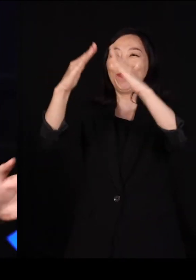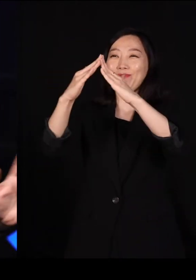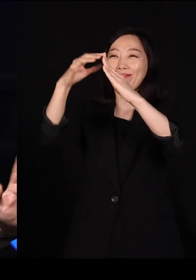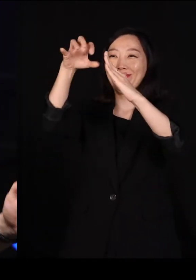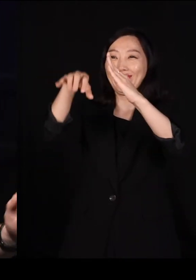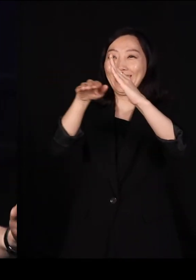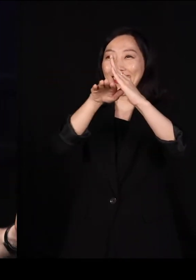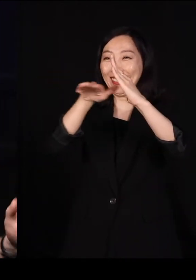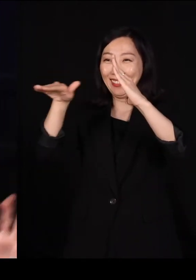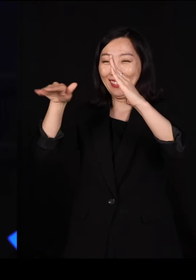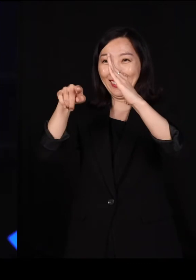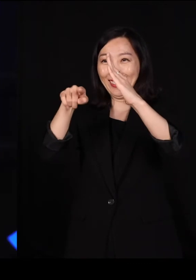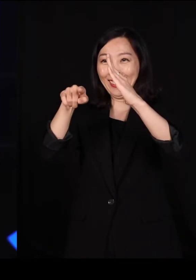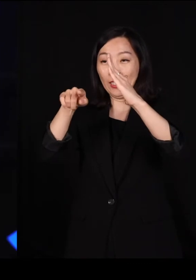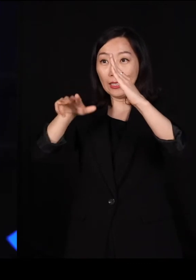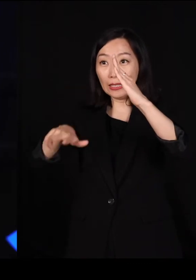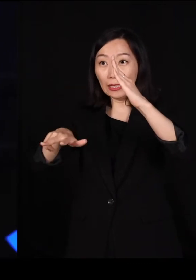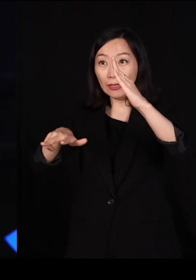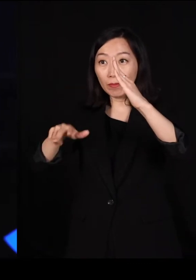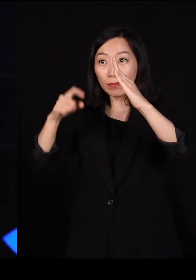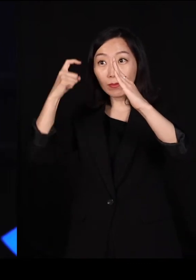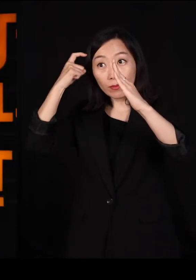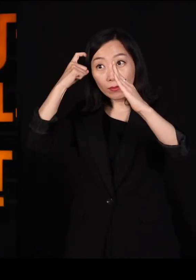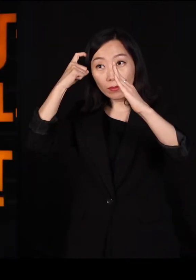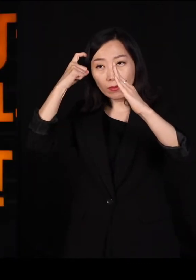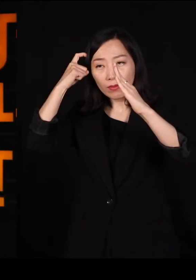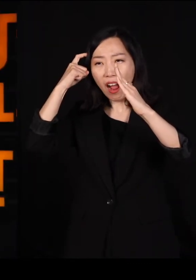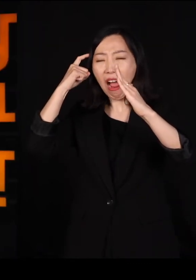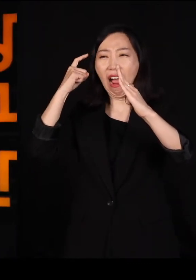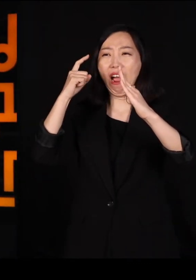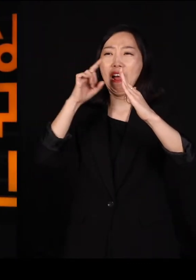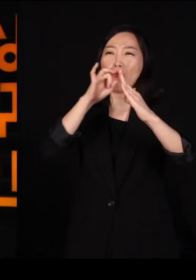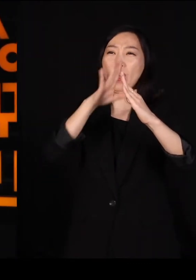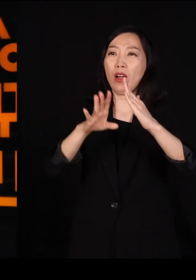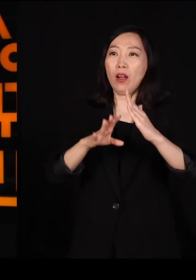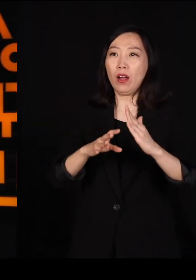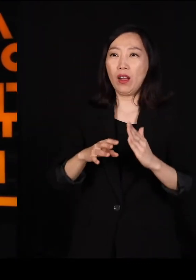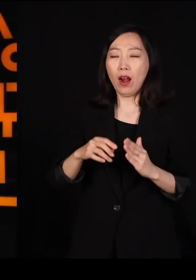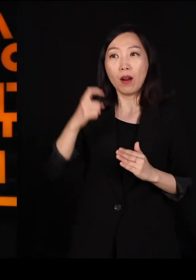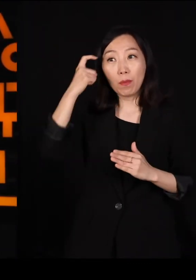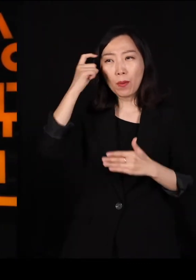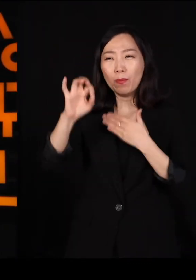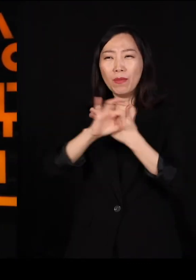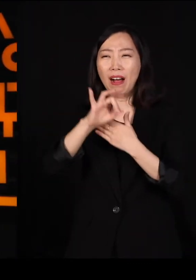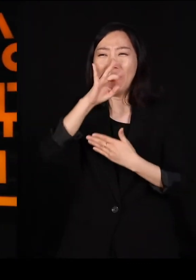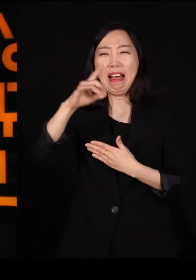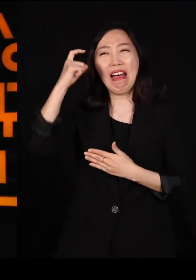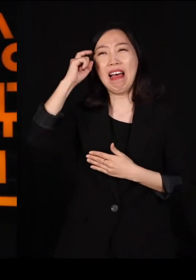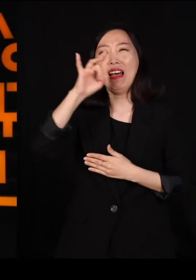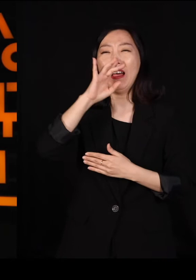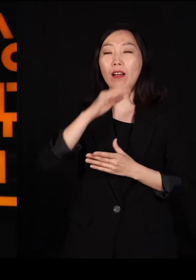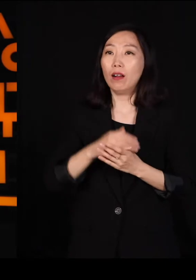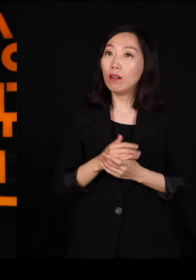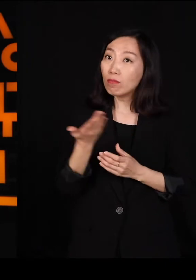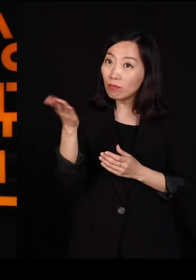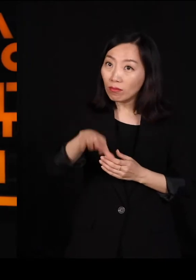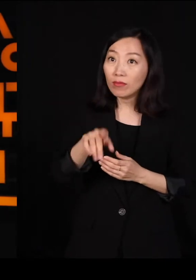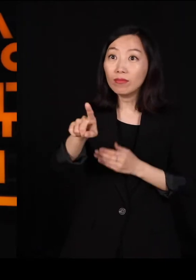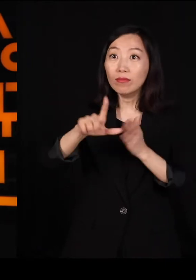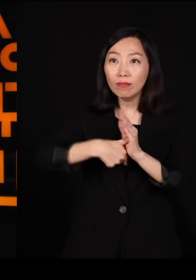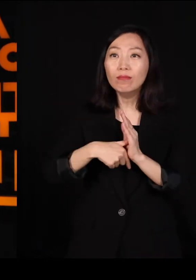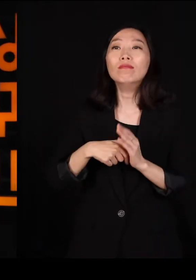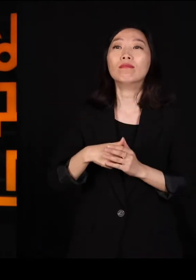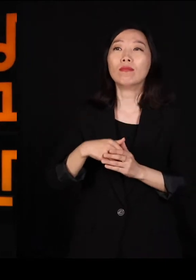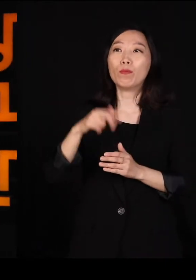그게 지금 기준으로는 안 돼요. 그렇게 생각하시면 안 돼요. 그때 보스턴, 뉴욕, 워싱턴